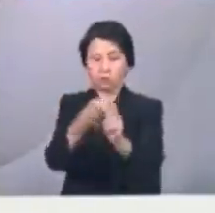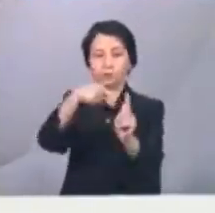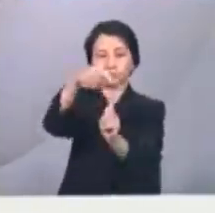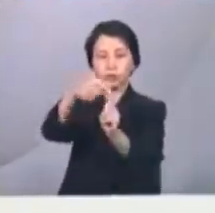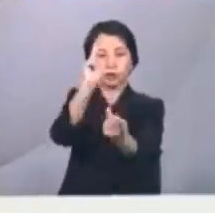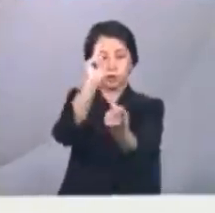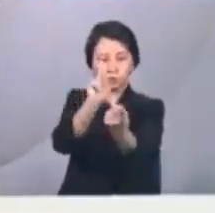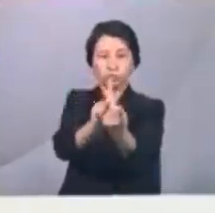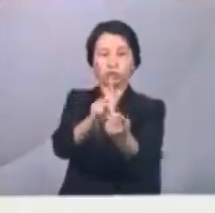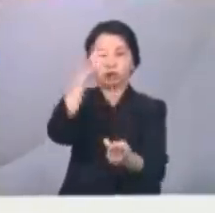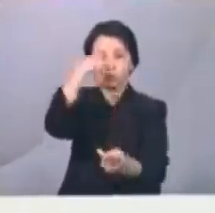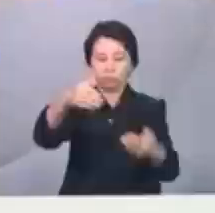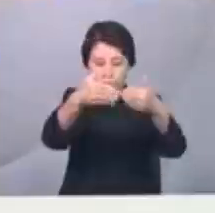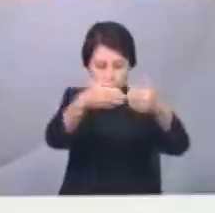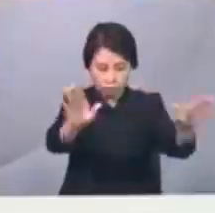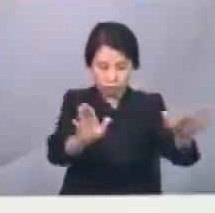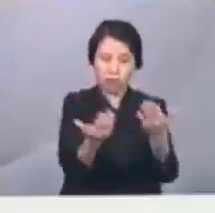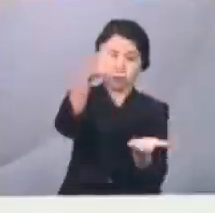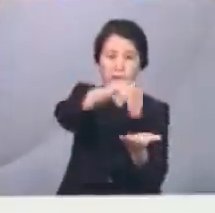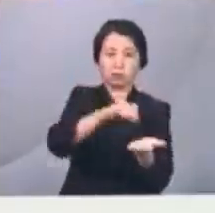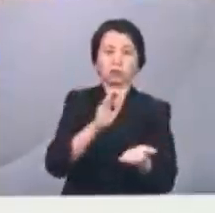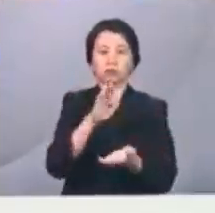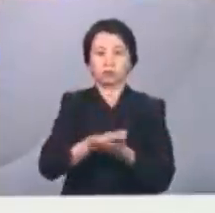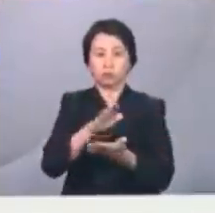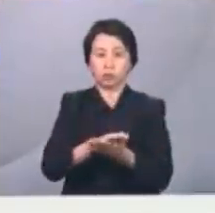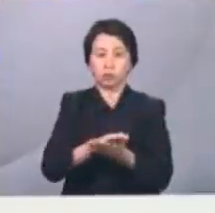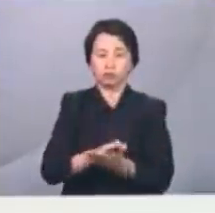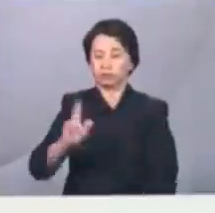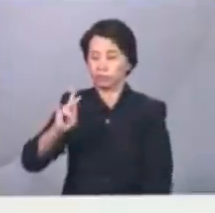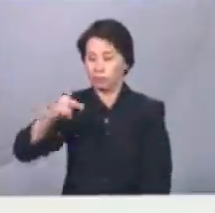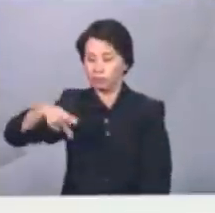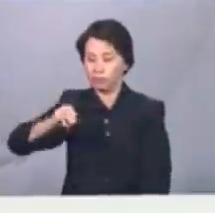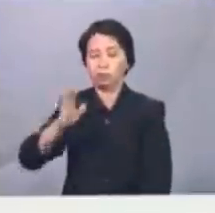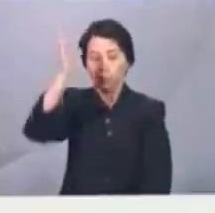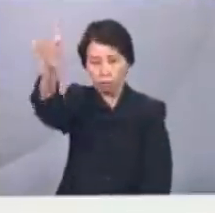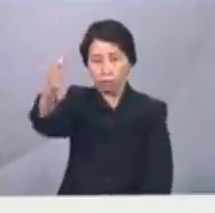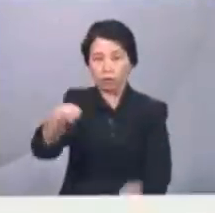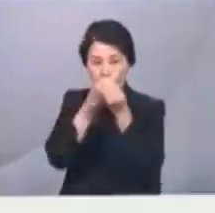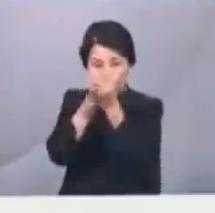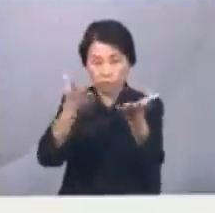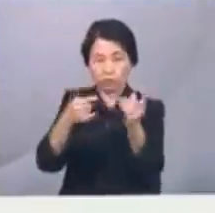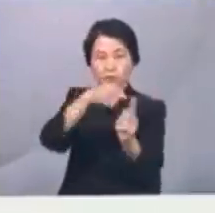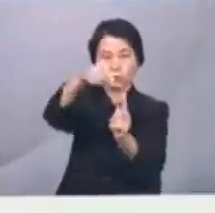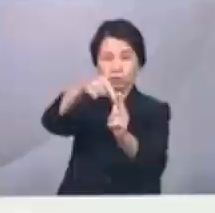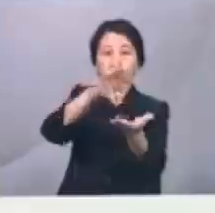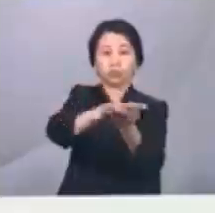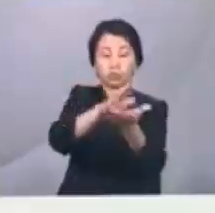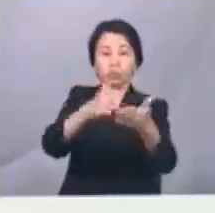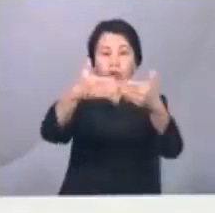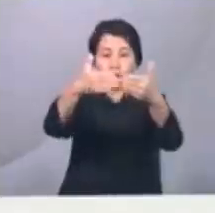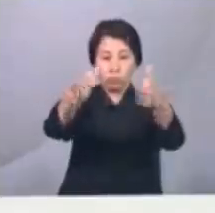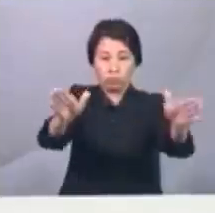sesuai bagi pembukaan semula sekolah. KPM akan mengumumkan tarikh pembukaan